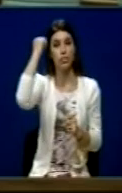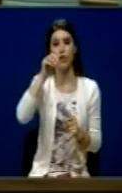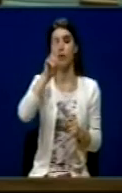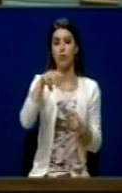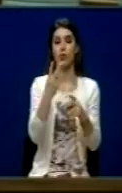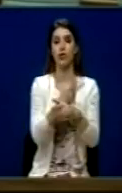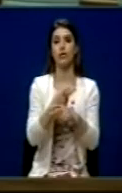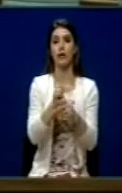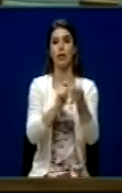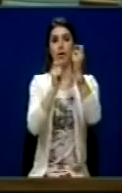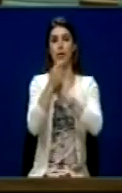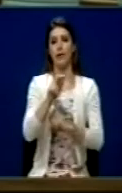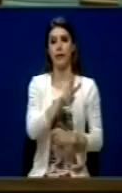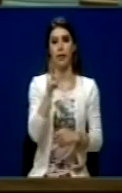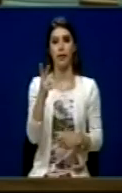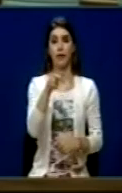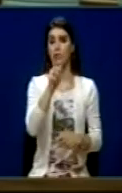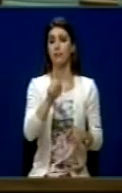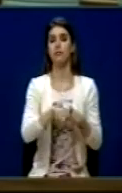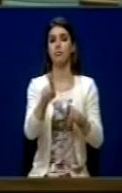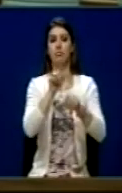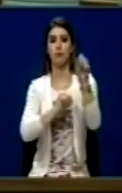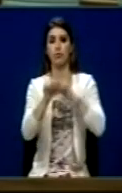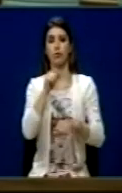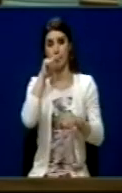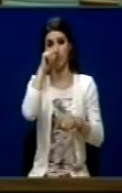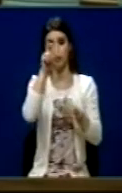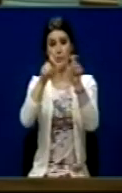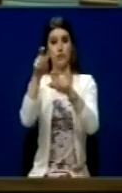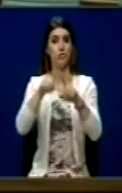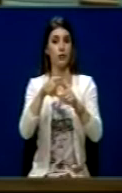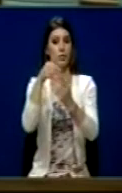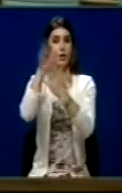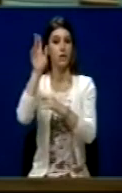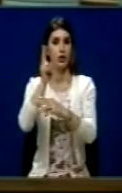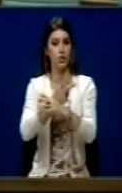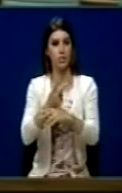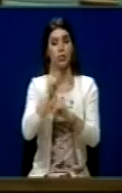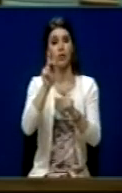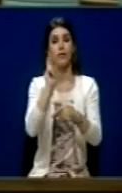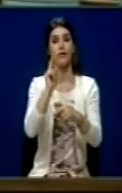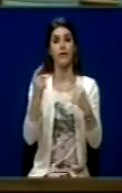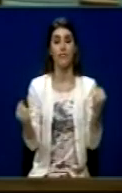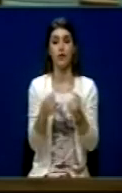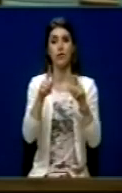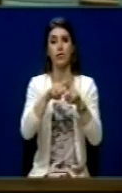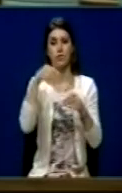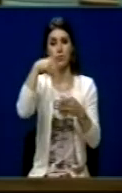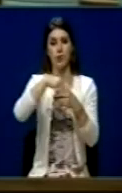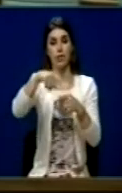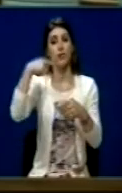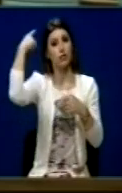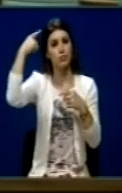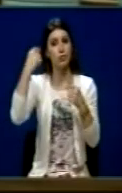bëhë një shtetë kjetër, dhe jomë që nuk do të meret me të drejta të shqiptarve jashtë teritori, që zë nuk është marveshë dhe lisësot, po do të aketë shumë të vështirë madjetë të meret edhe me të drejta të